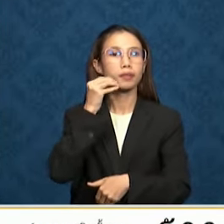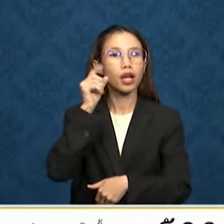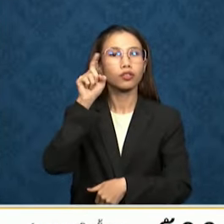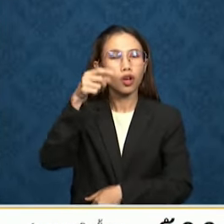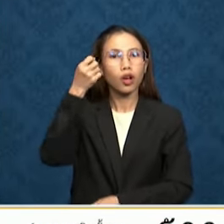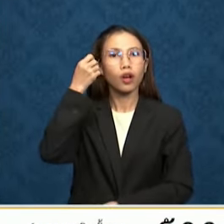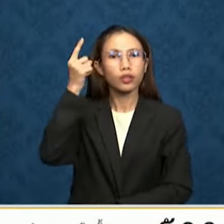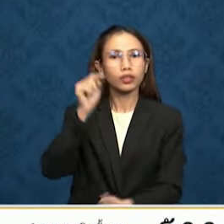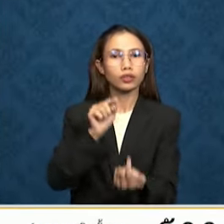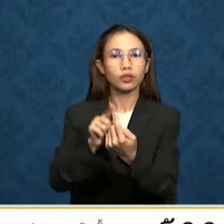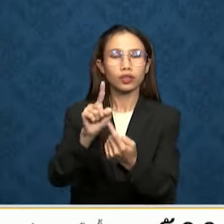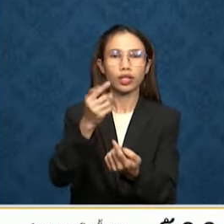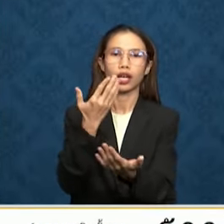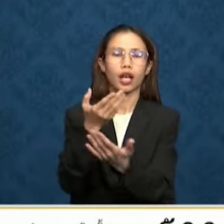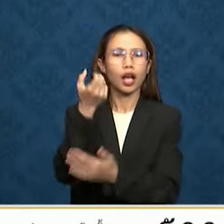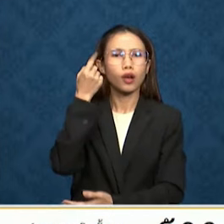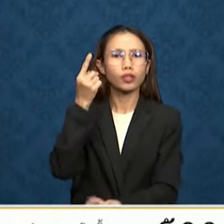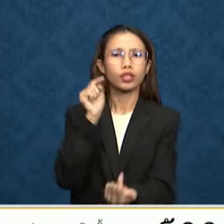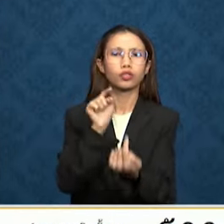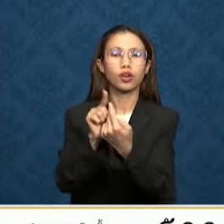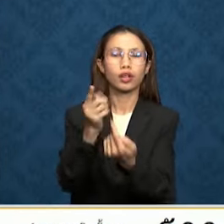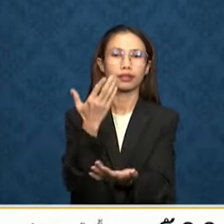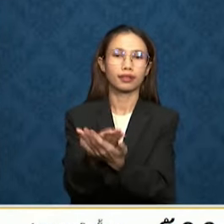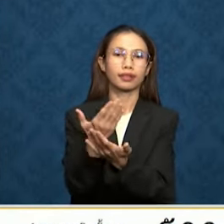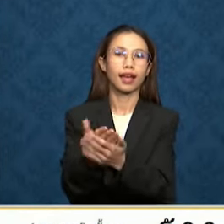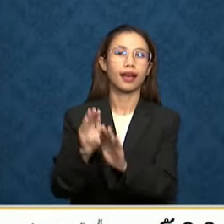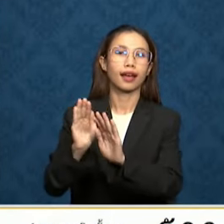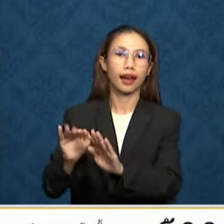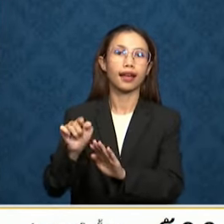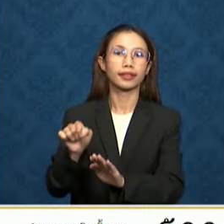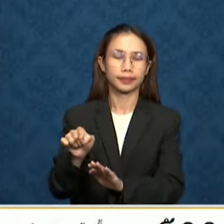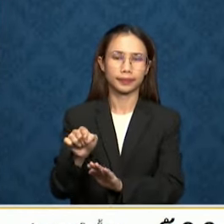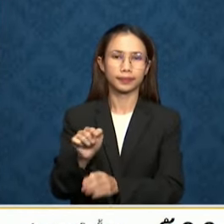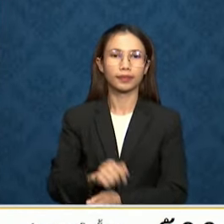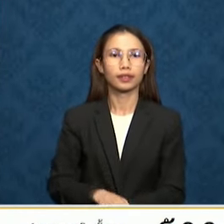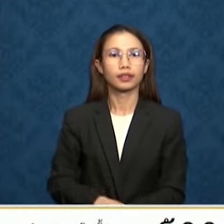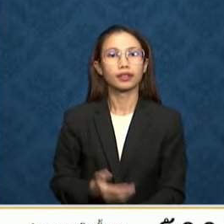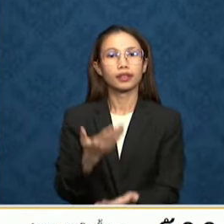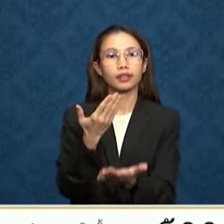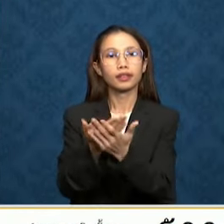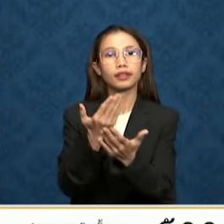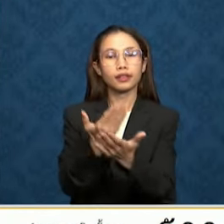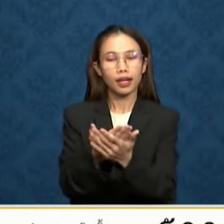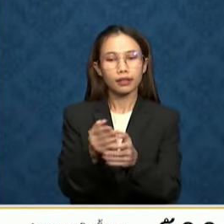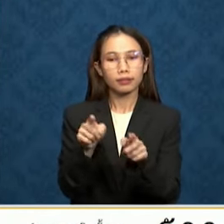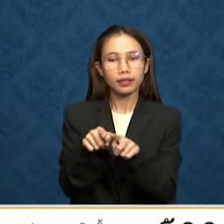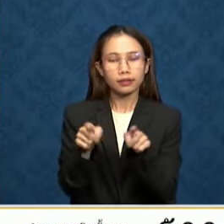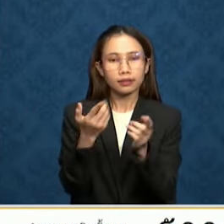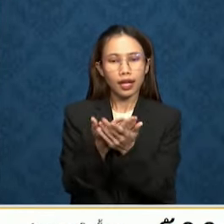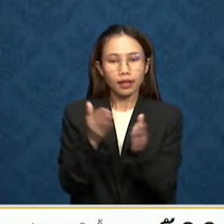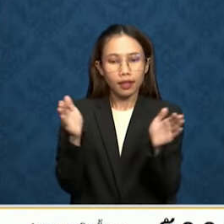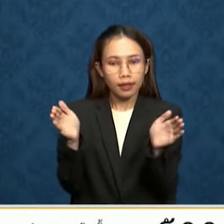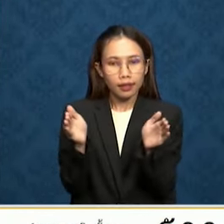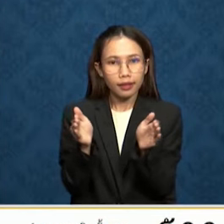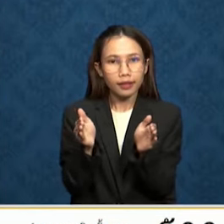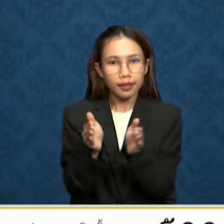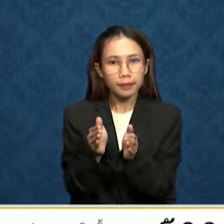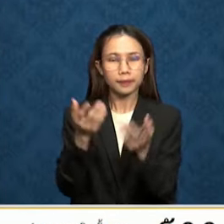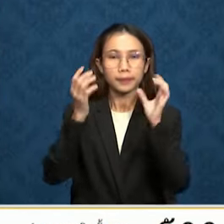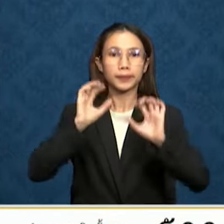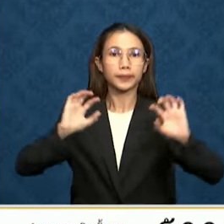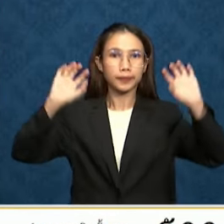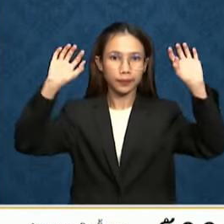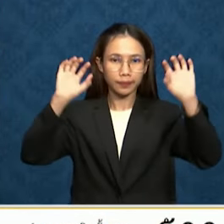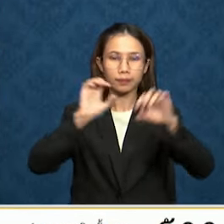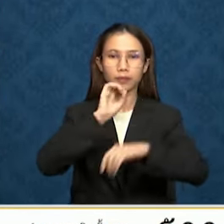สถานการณ์ทางการคลังได้อย่างง่ายๆค่ะพื้นที่ทางงบประมาณที่หดแคบลงนะคะทุกวันทุกวันรัฐบาลมี